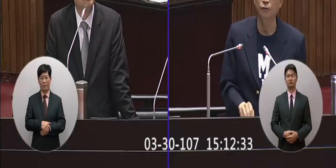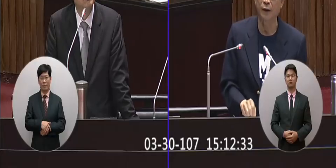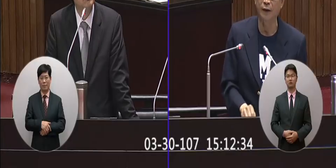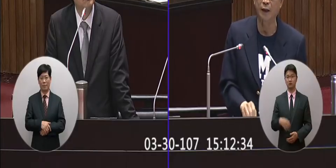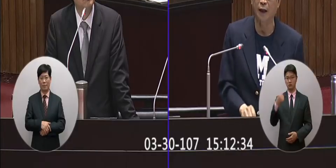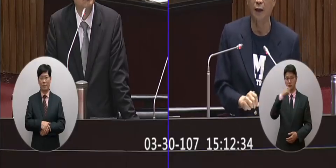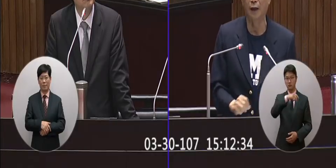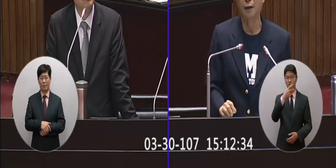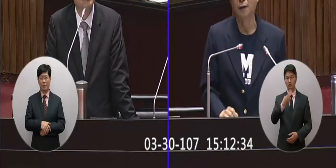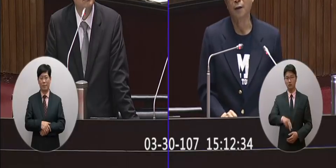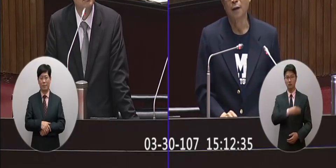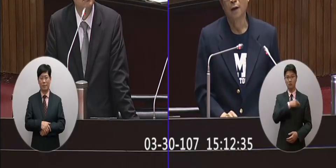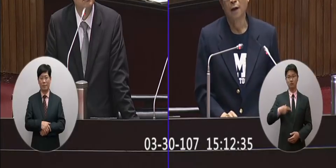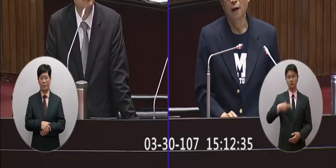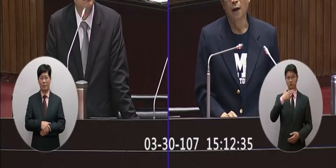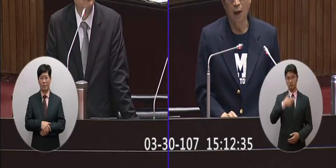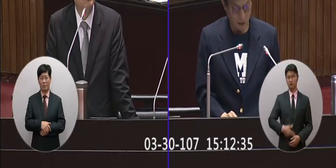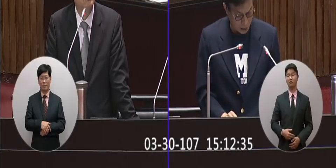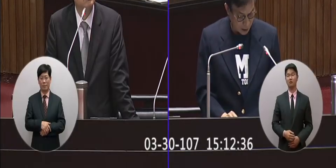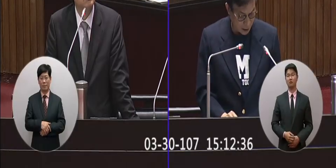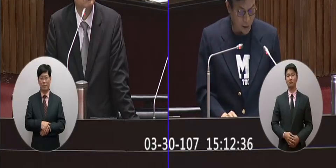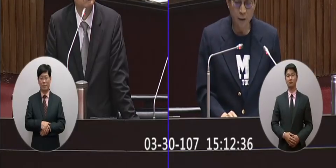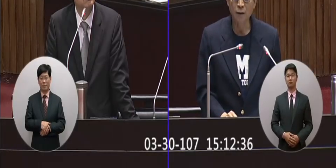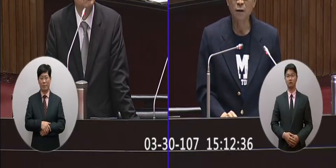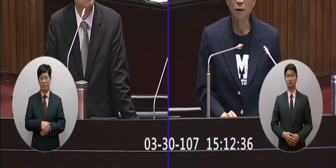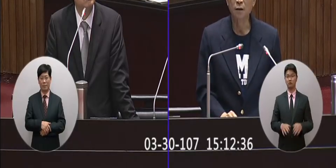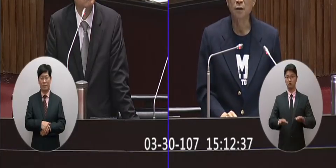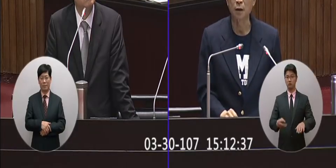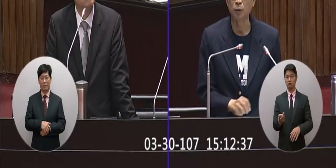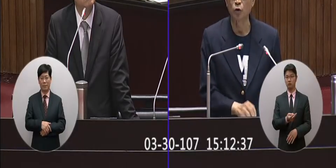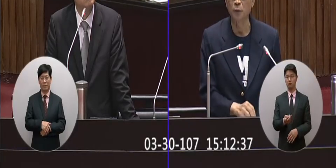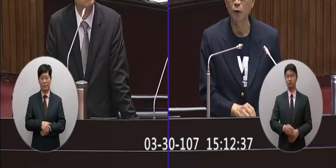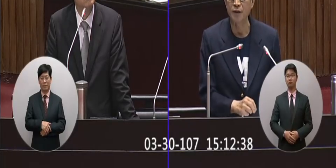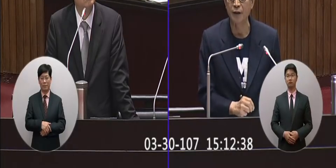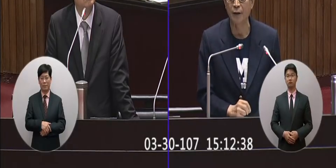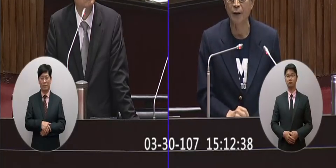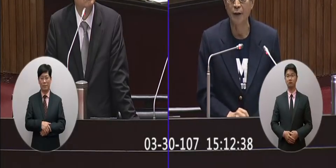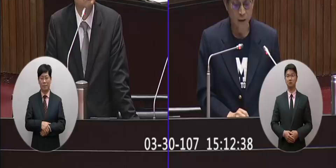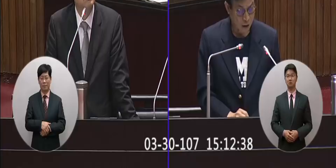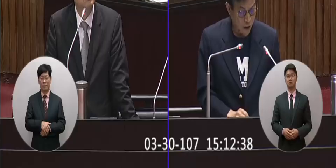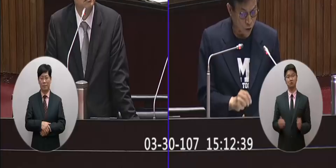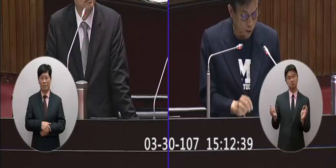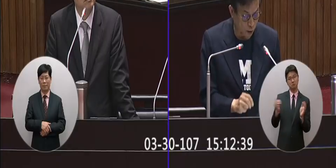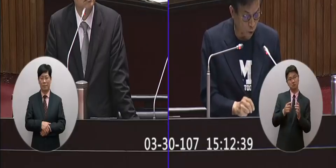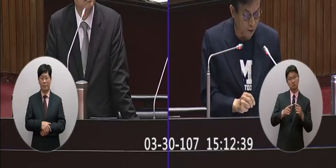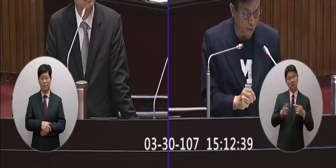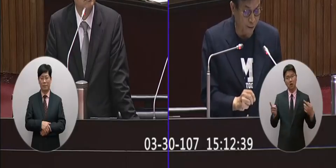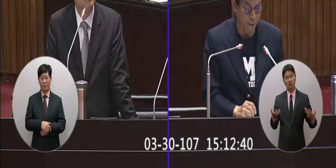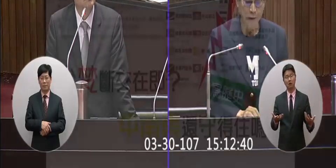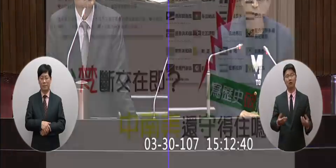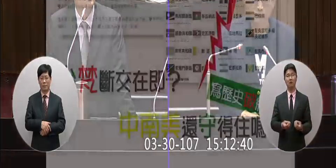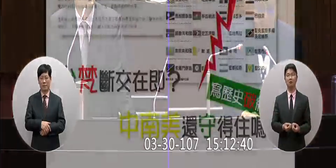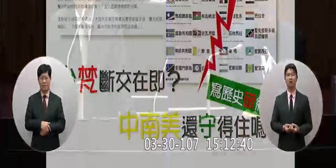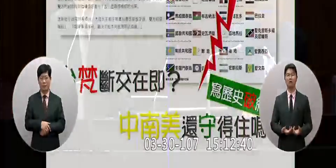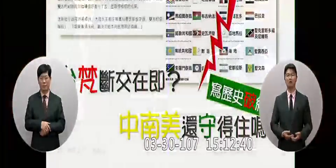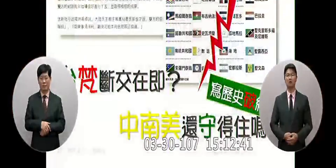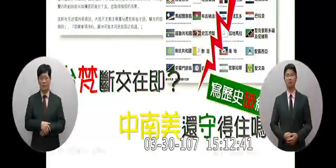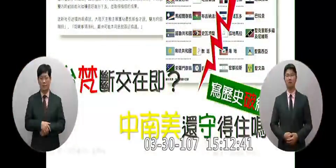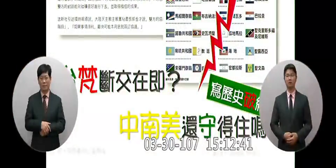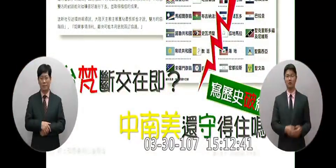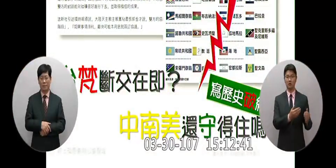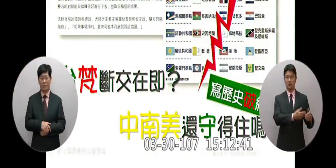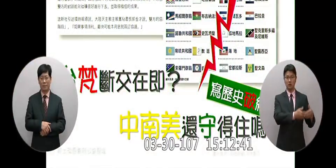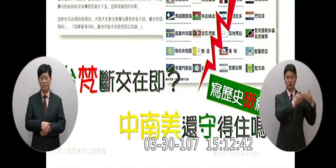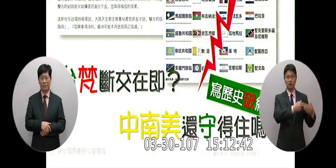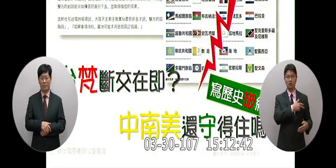湾跟梵蒂冈啊，安尼差不多准备断交了。最困难的大陆